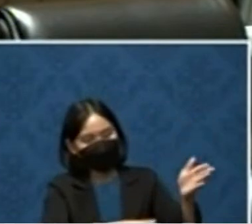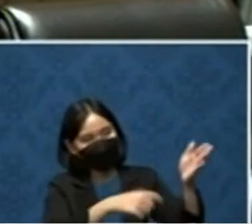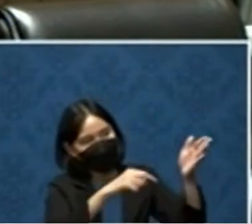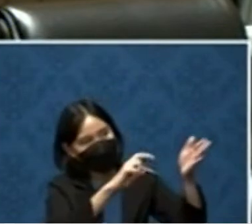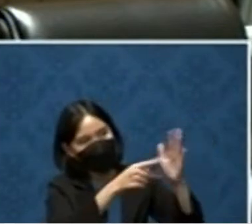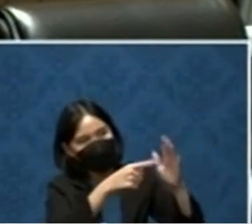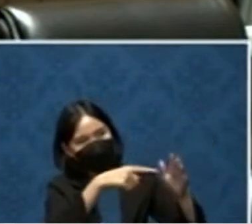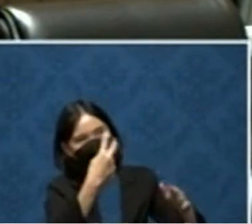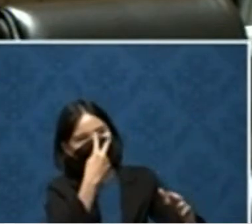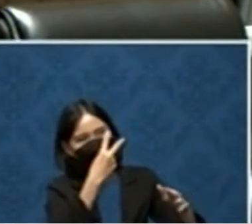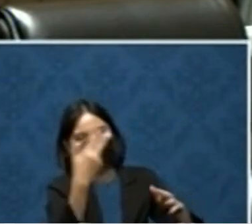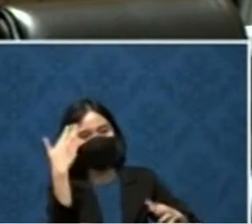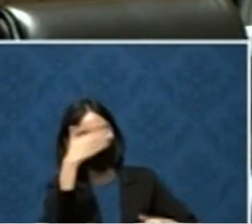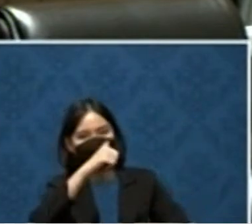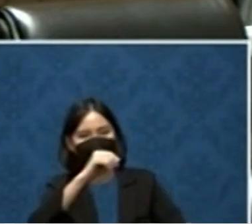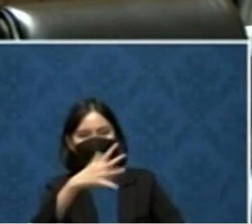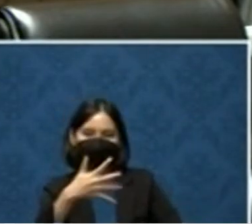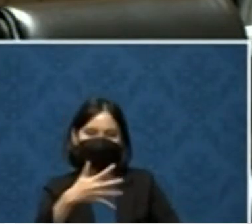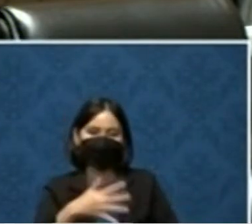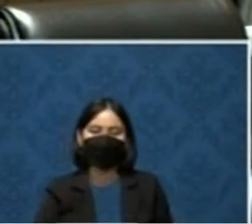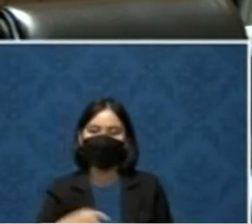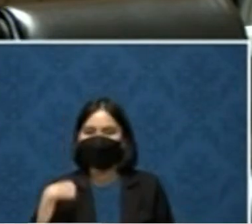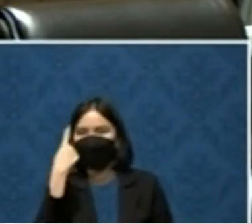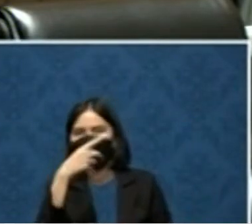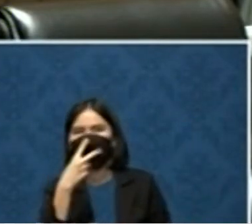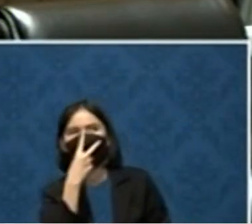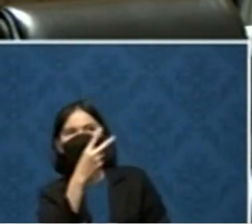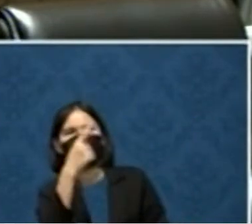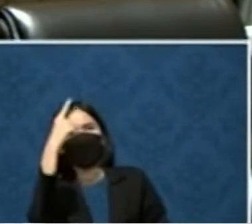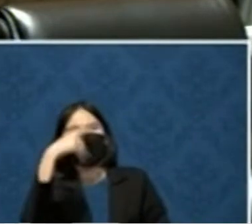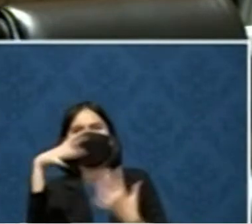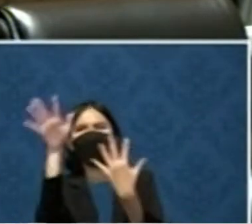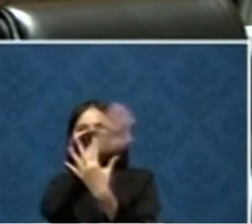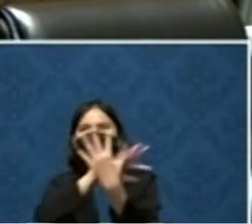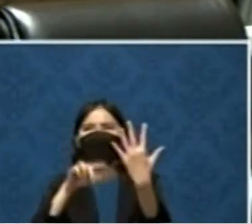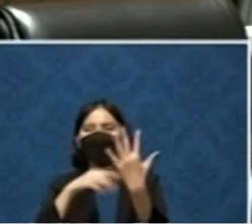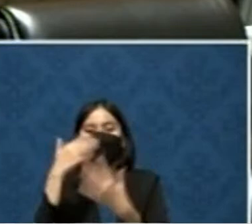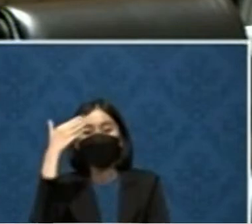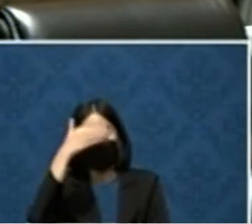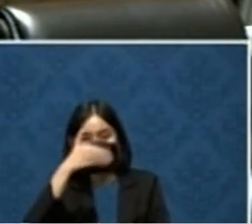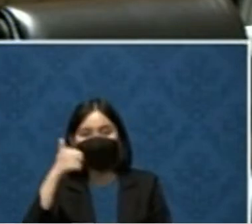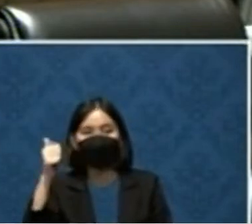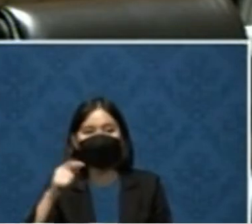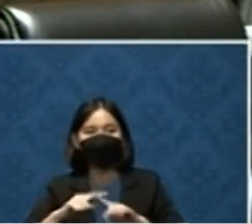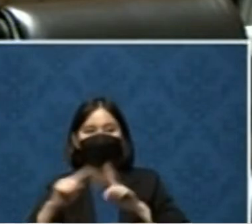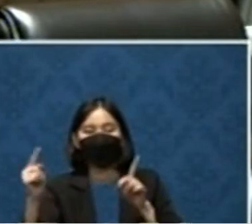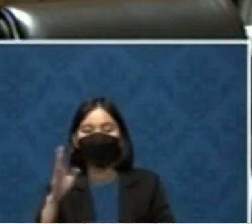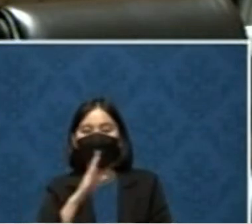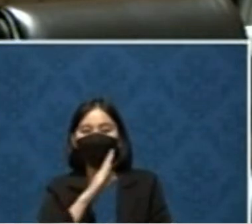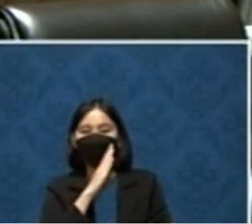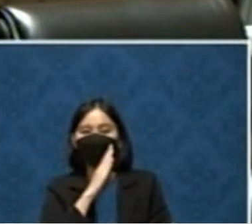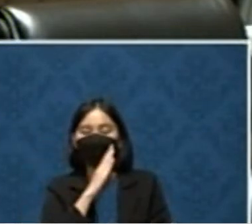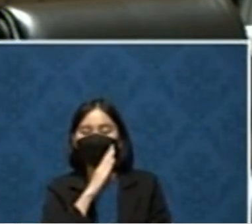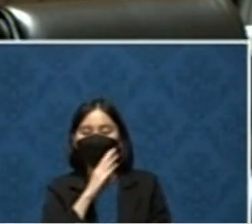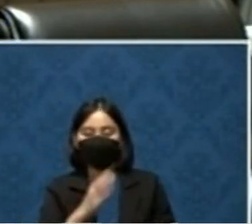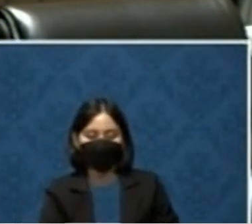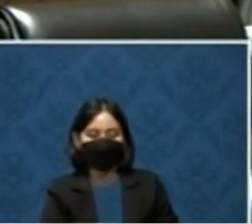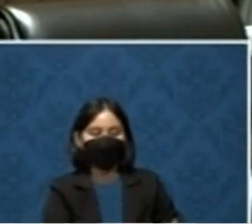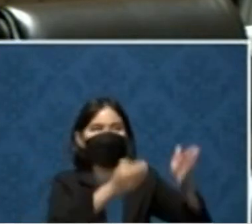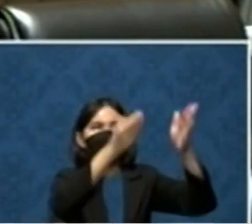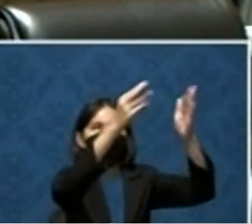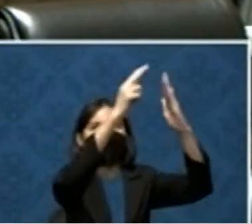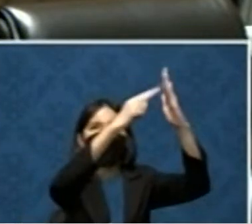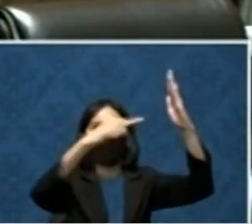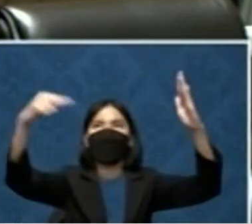ครับใครผ่านไปผ่านมาก็งงว่าประเทศไทยเป็นประเทศที่สวยงามแต่พอมองสายโทรคมนาคมประเทศไ